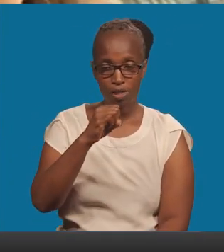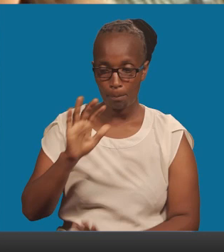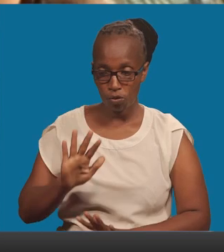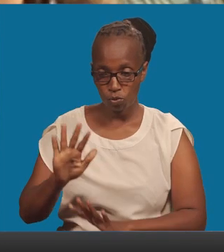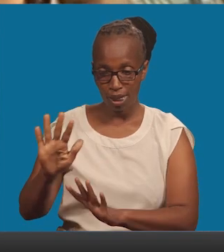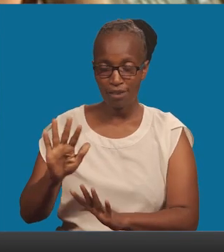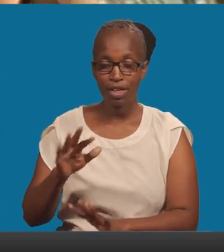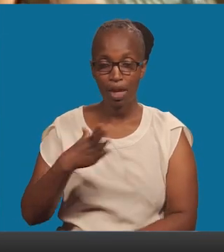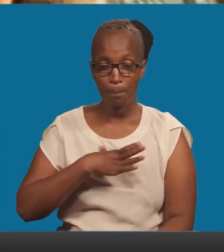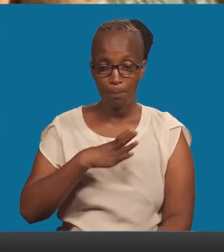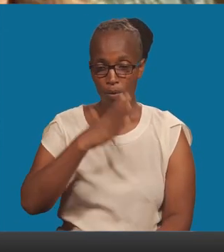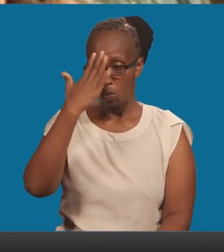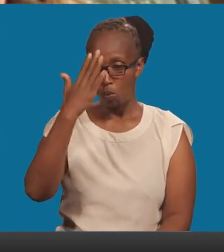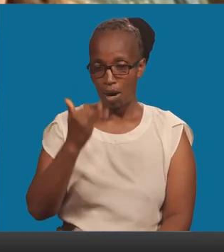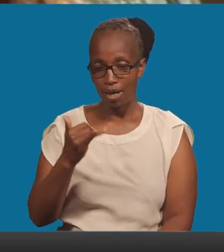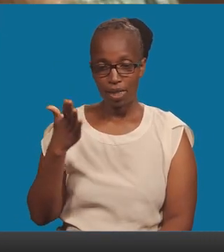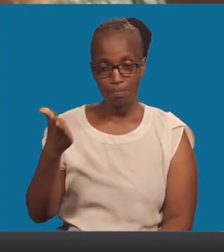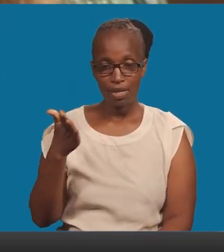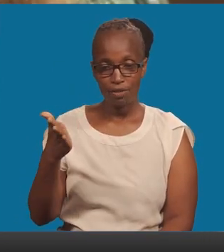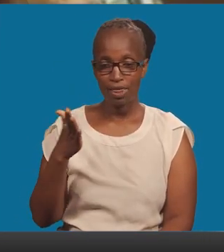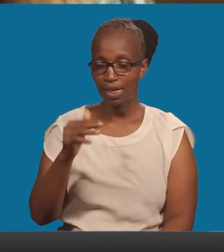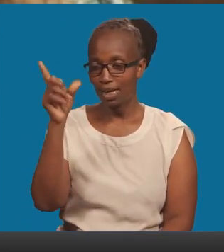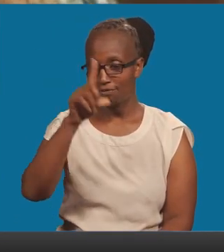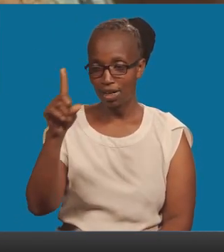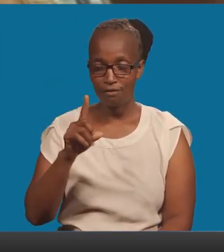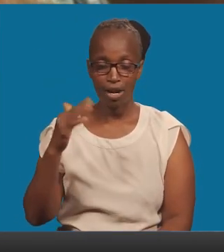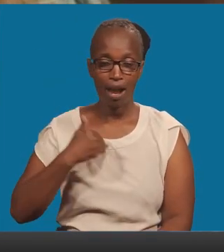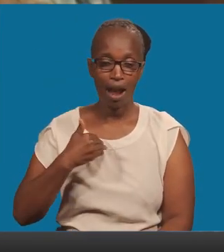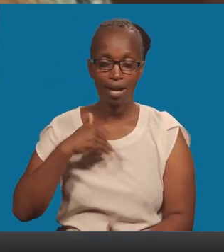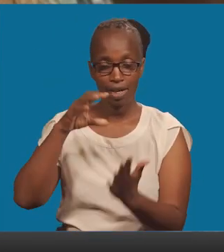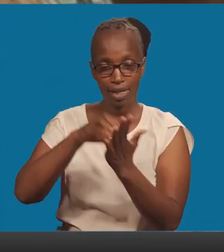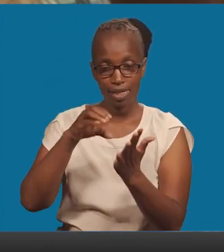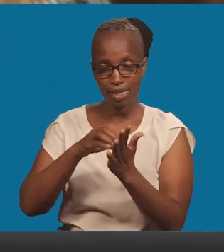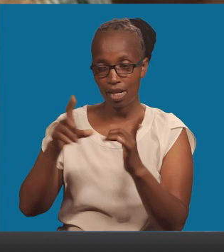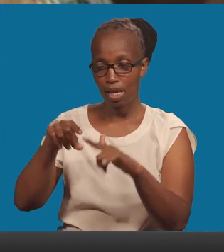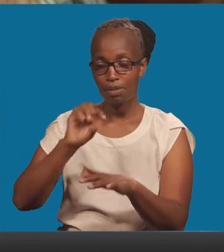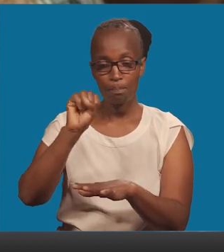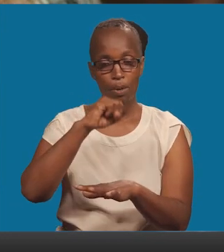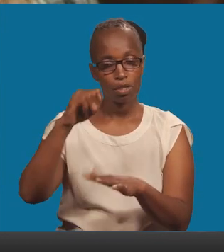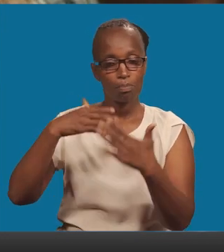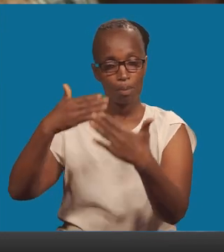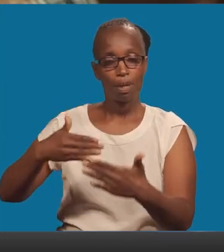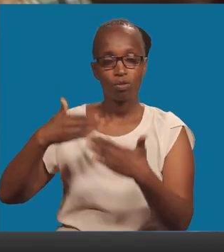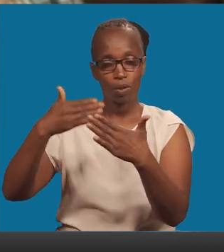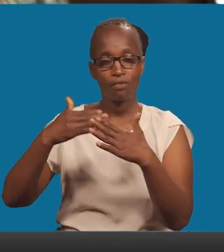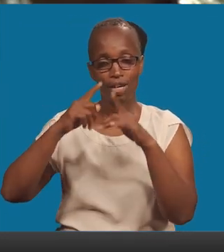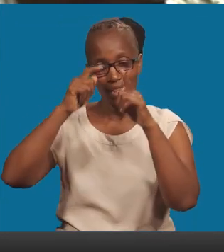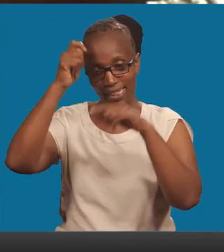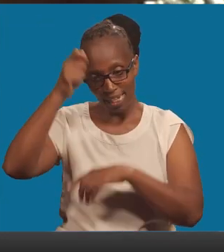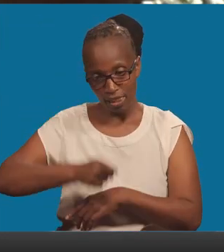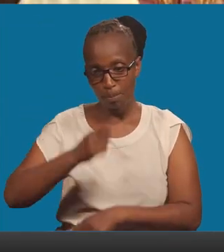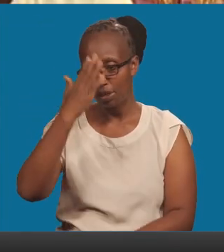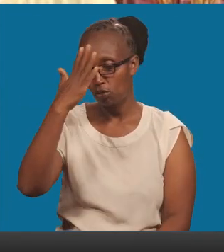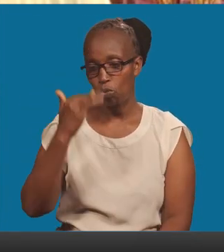kuwaachilia washukiwa kwa dhamana kwa kuwa hawakuwa na kesi mbele yake. Aliongeza kuwa hawezi kutoa dhamana kwa kuwa mawakili wa